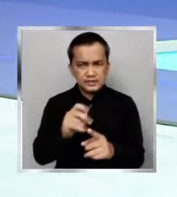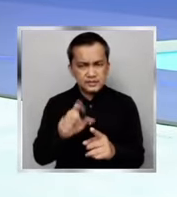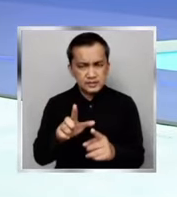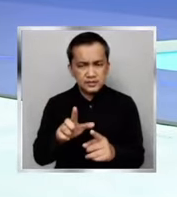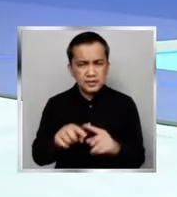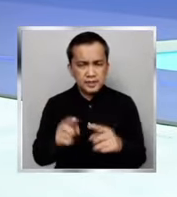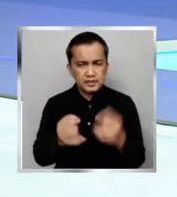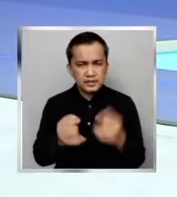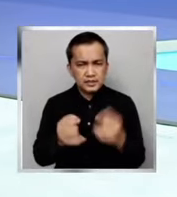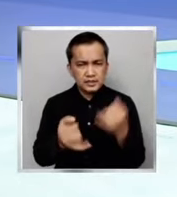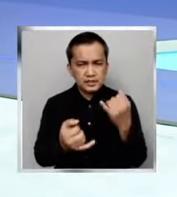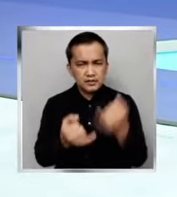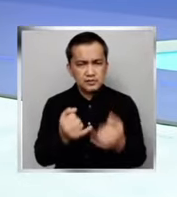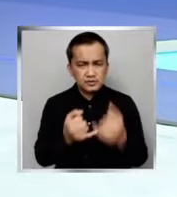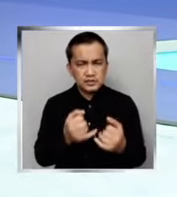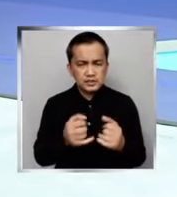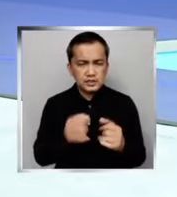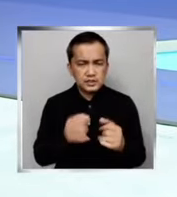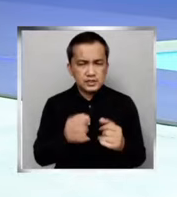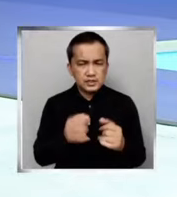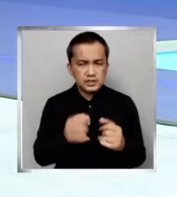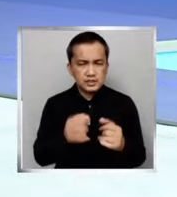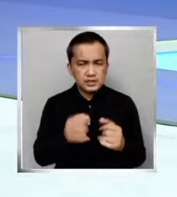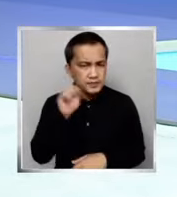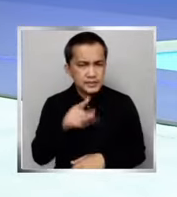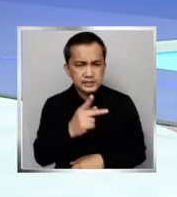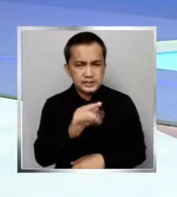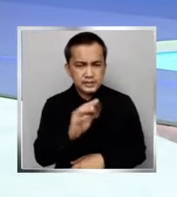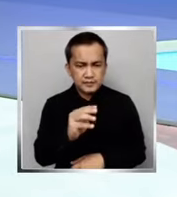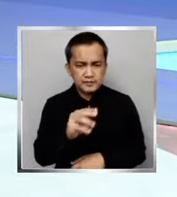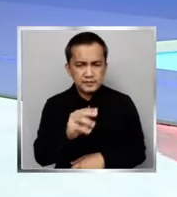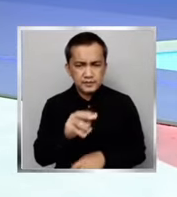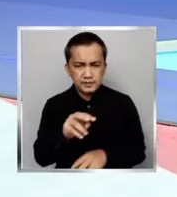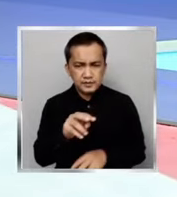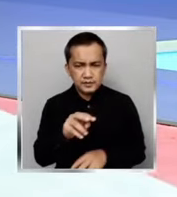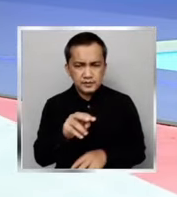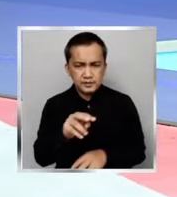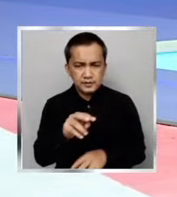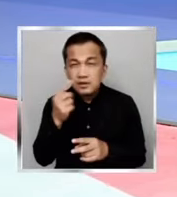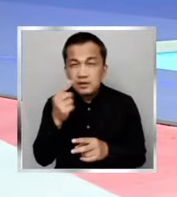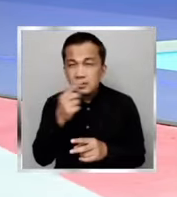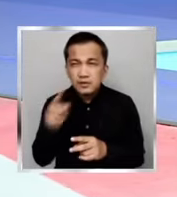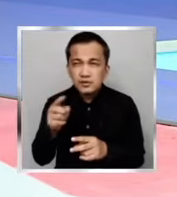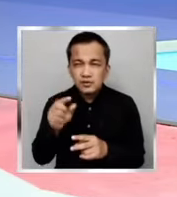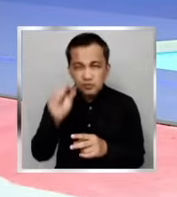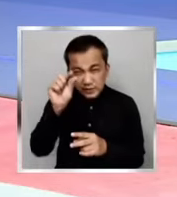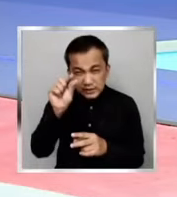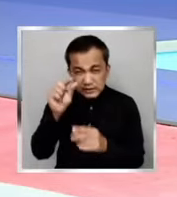nilang kapatid si Kim sinisipat-sipat pa rin ang kaunting liwanag